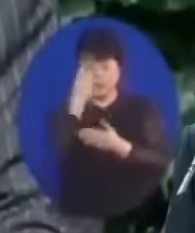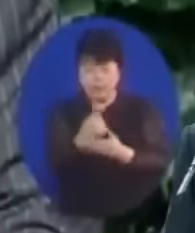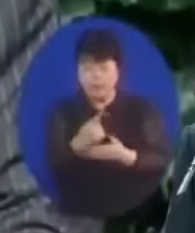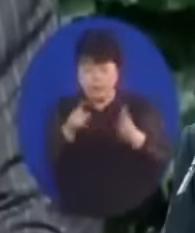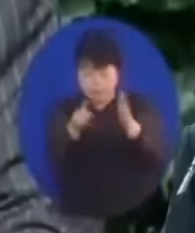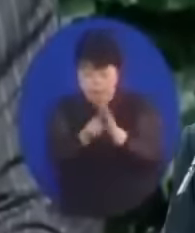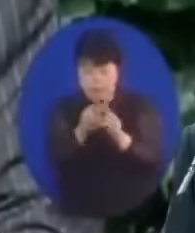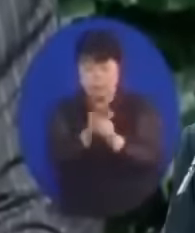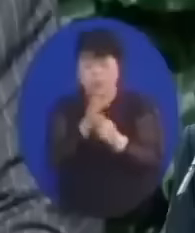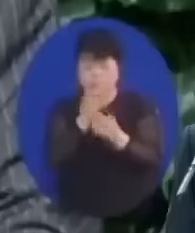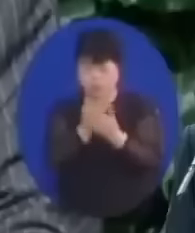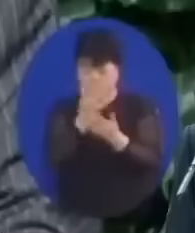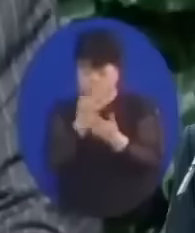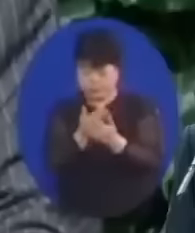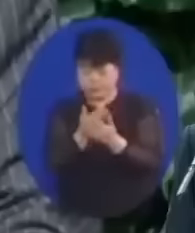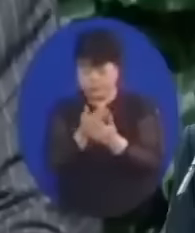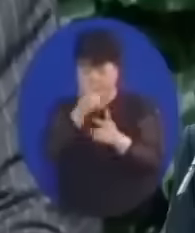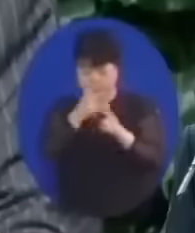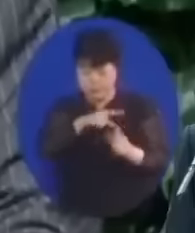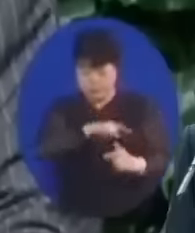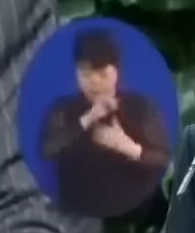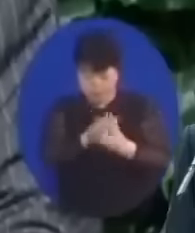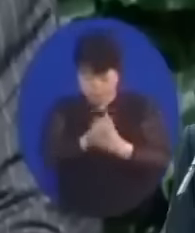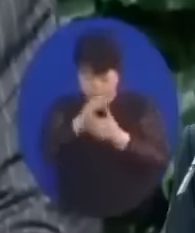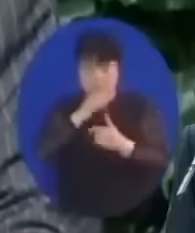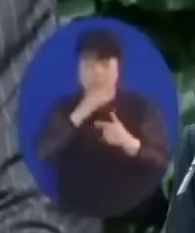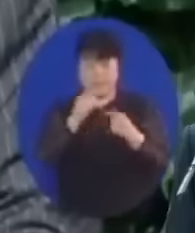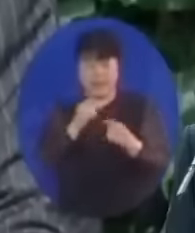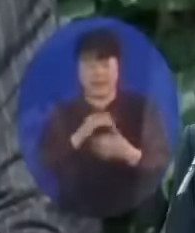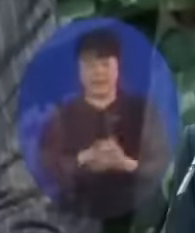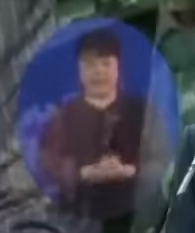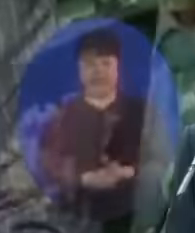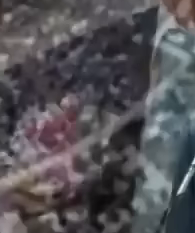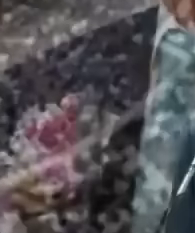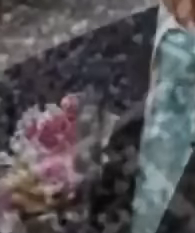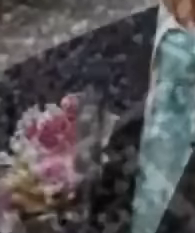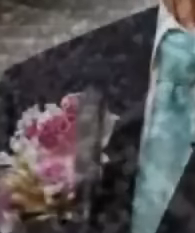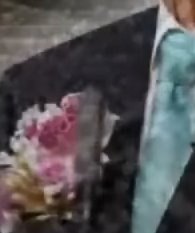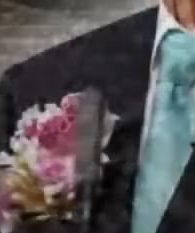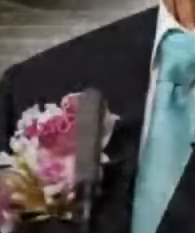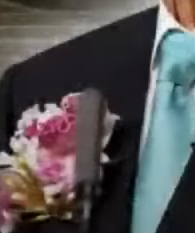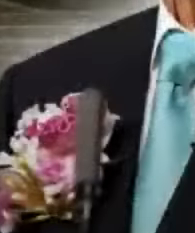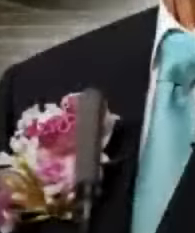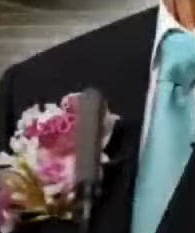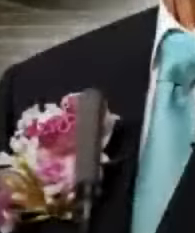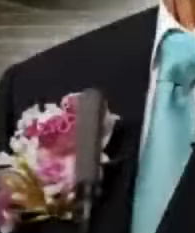우리들이 되게 도와주시옵소서. 예수님 이름으로 기도드리옵나이다. 아멘.